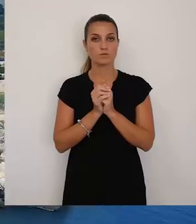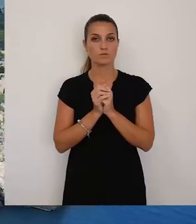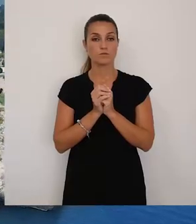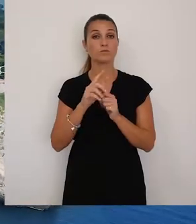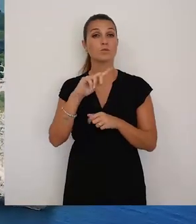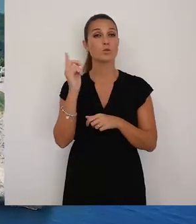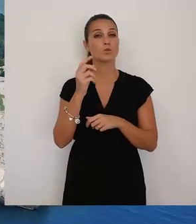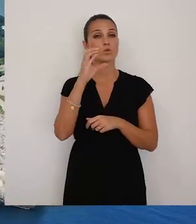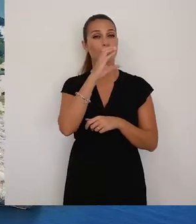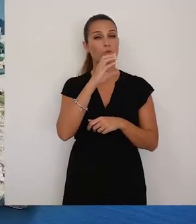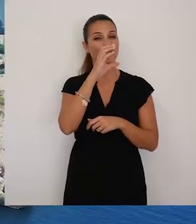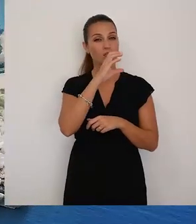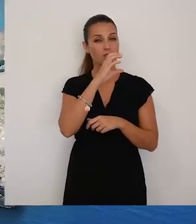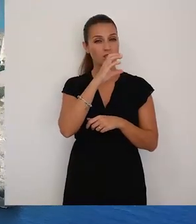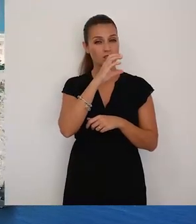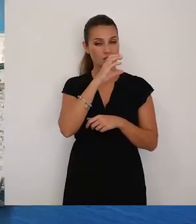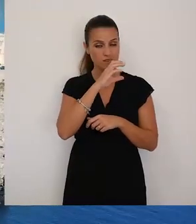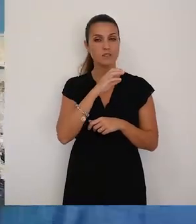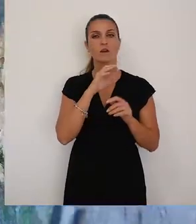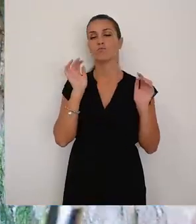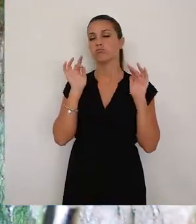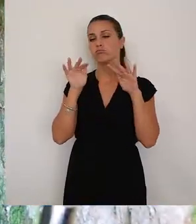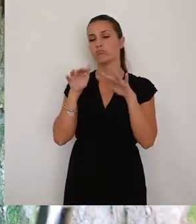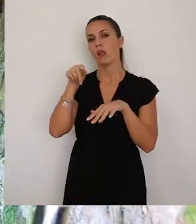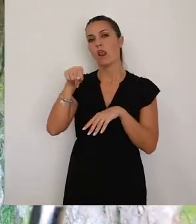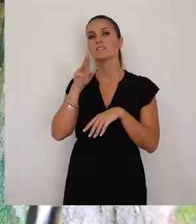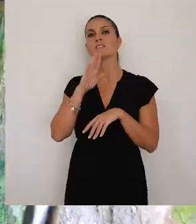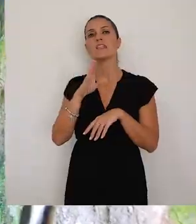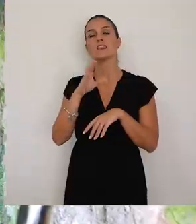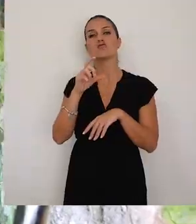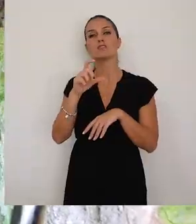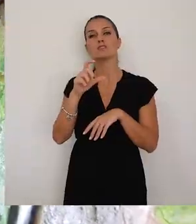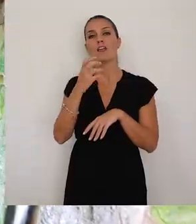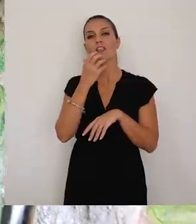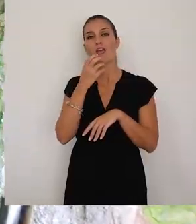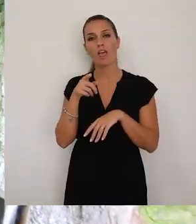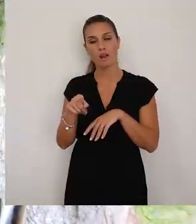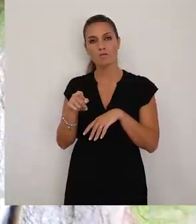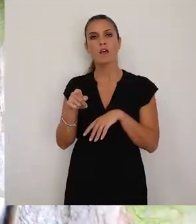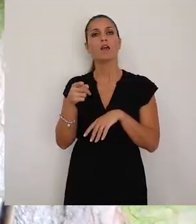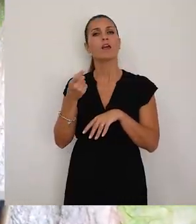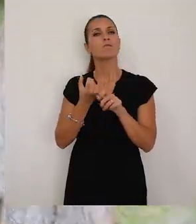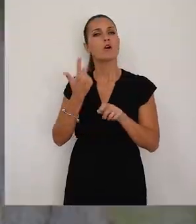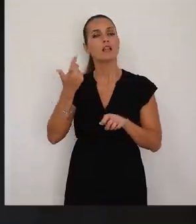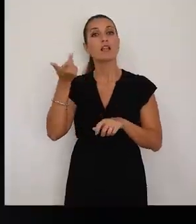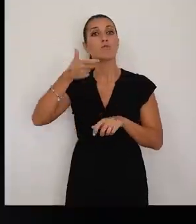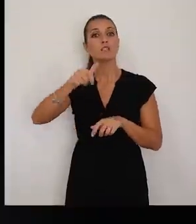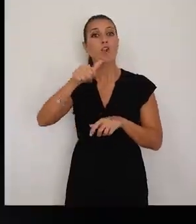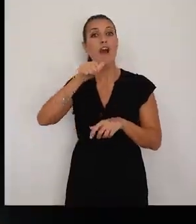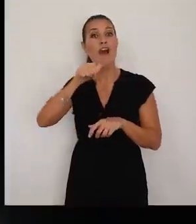La vocazione turistica del comune di Santa Cesarea Terme è strettamente legata alla presenza delle importanti acque